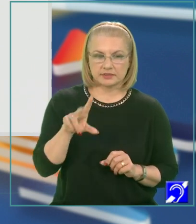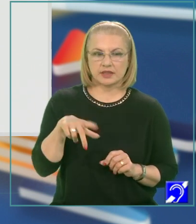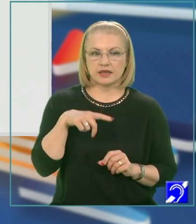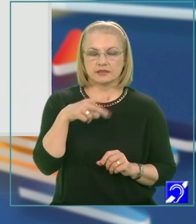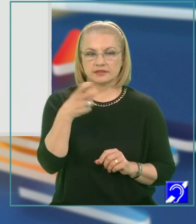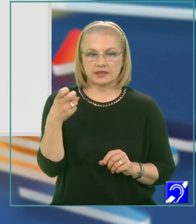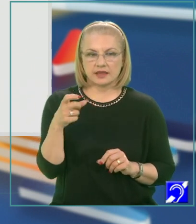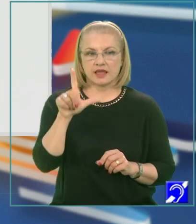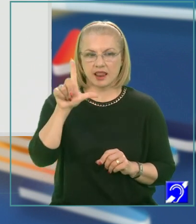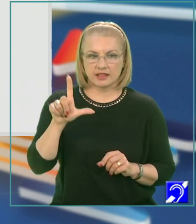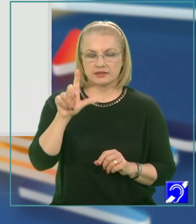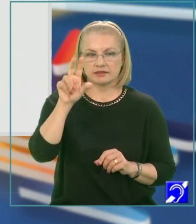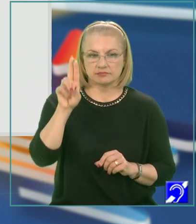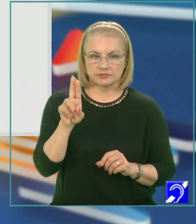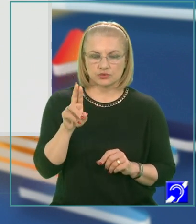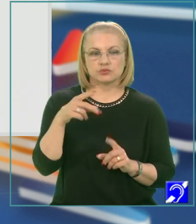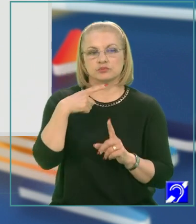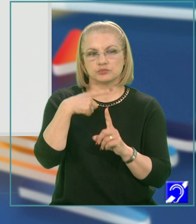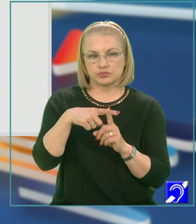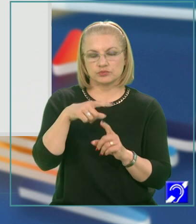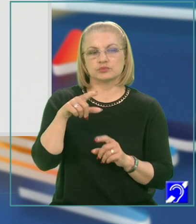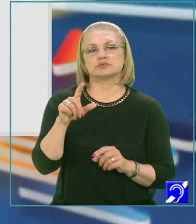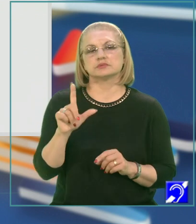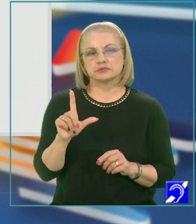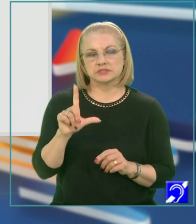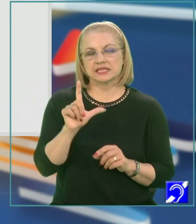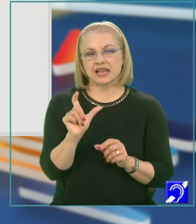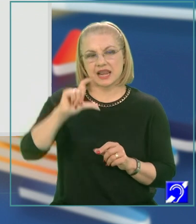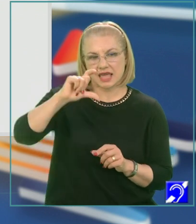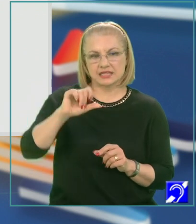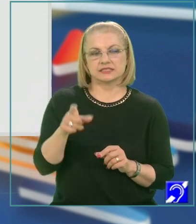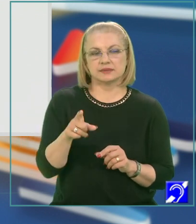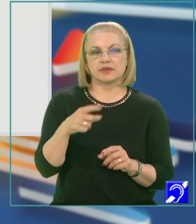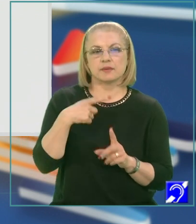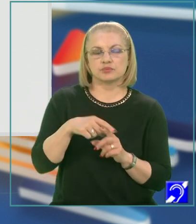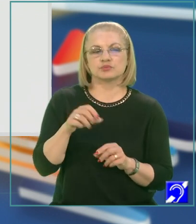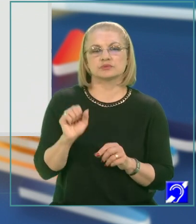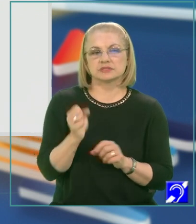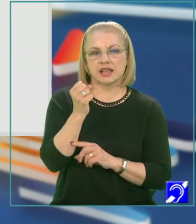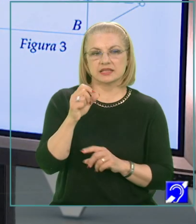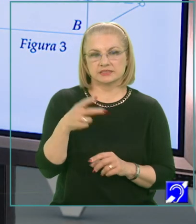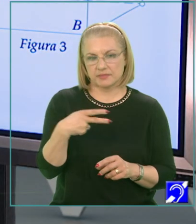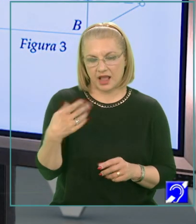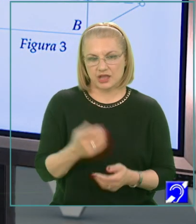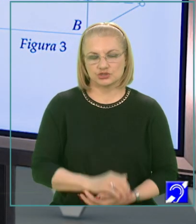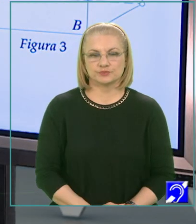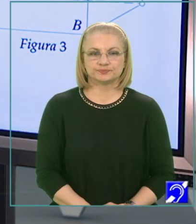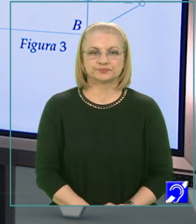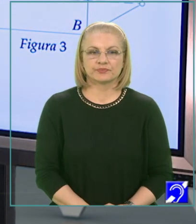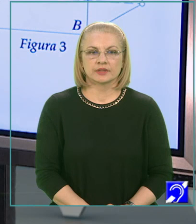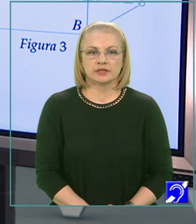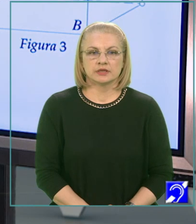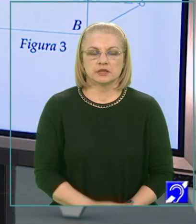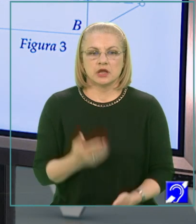de diagonala, este L mare pătrat plus L mic pătrat plus H mare pătrat.